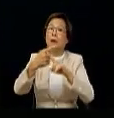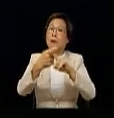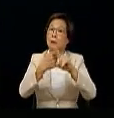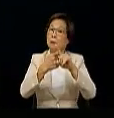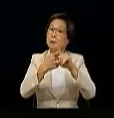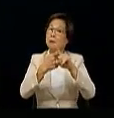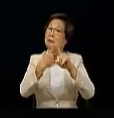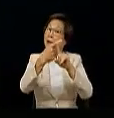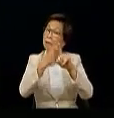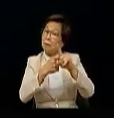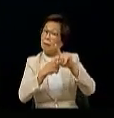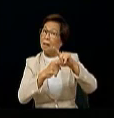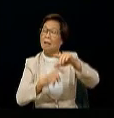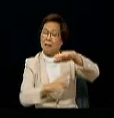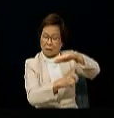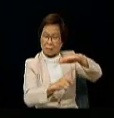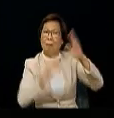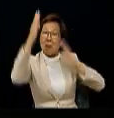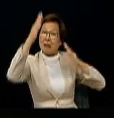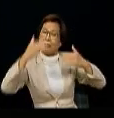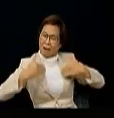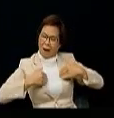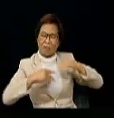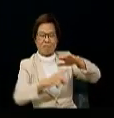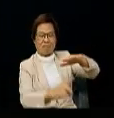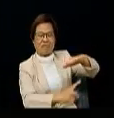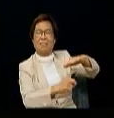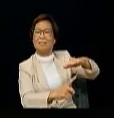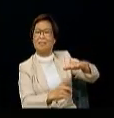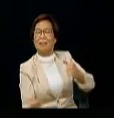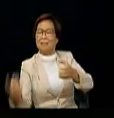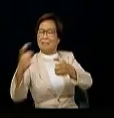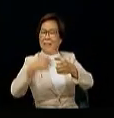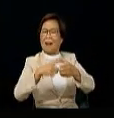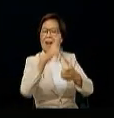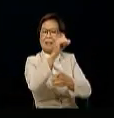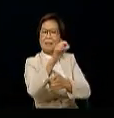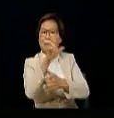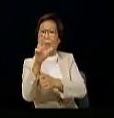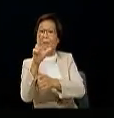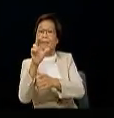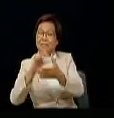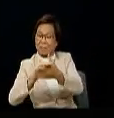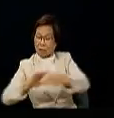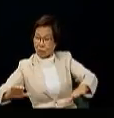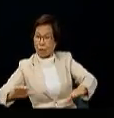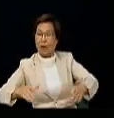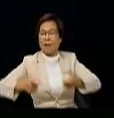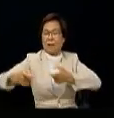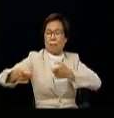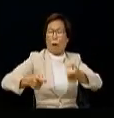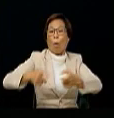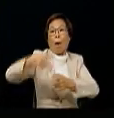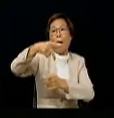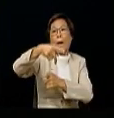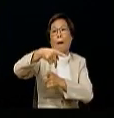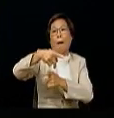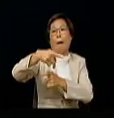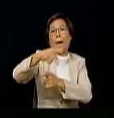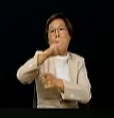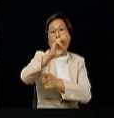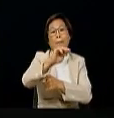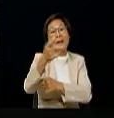sah-sah kita di Mesir kita dadasa oleh tentang saya basicly Tini di bawah magis keselamatan